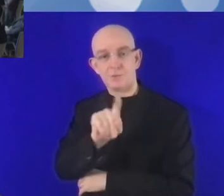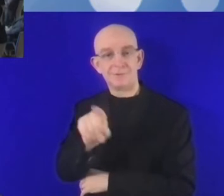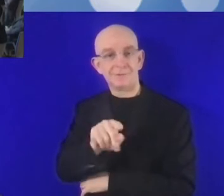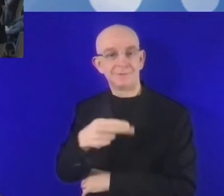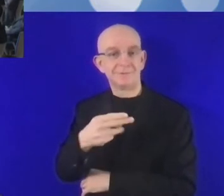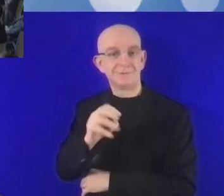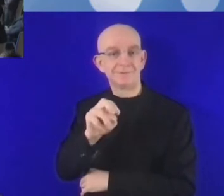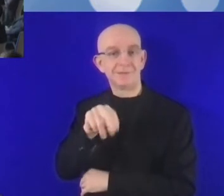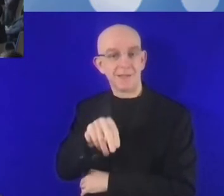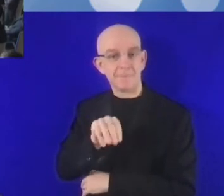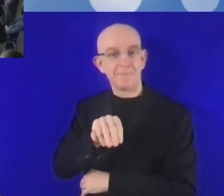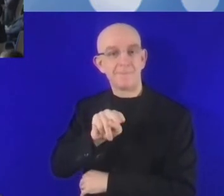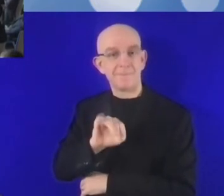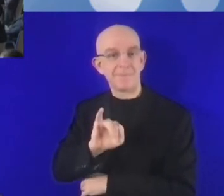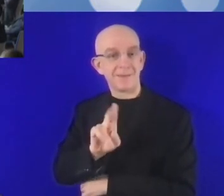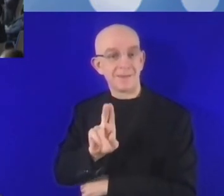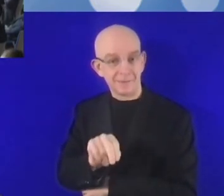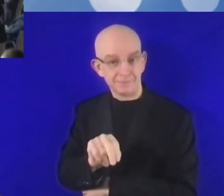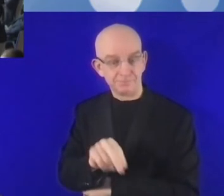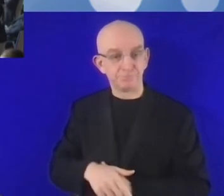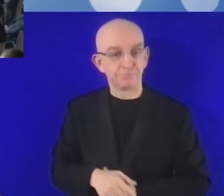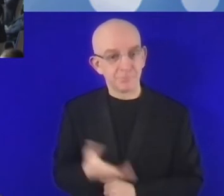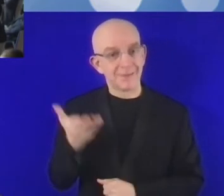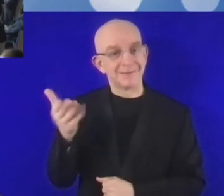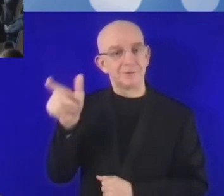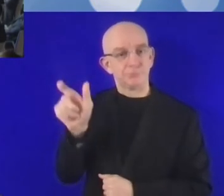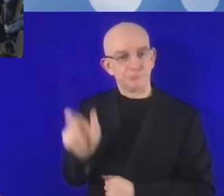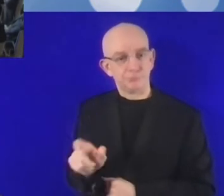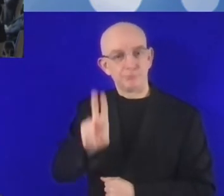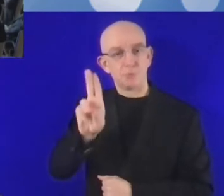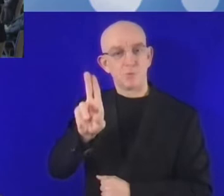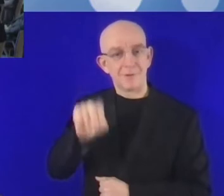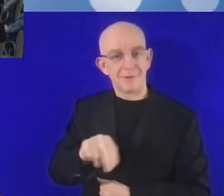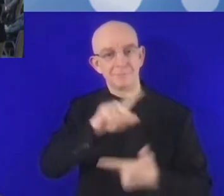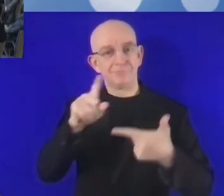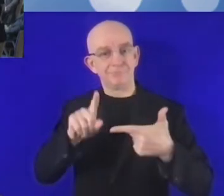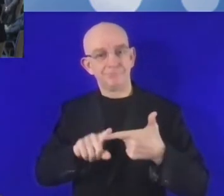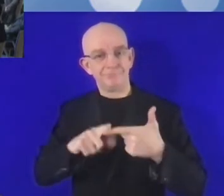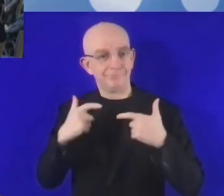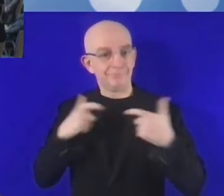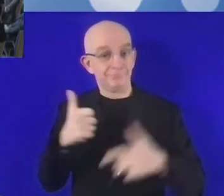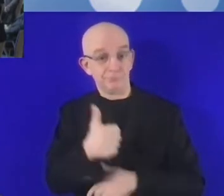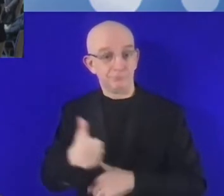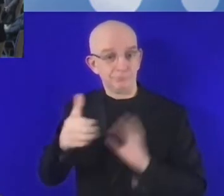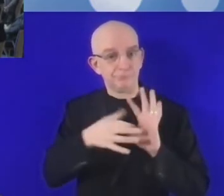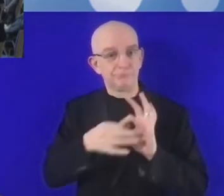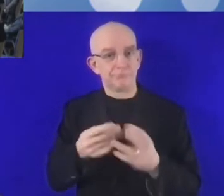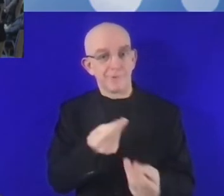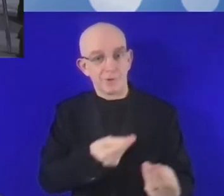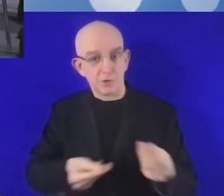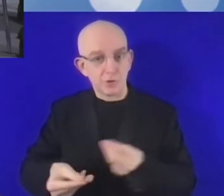Zhenmin, vice-secrétaire général des Nations Unies, sera le premier à prendre la parole. C'est pourquoi je vais de nouveau l'inviter sur scène.